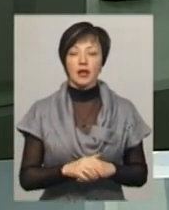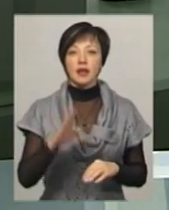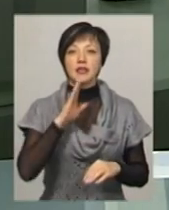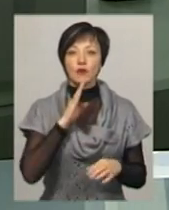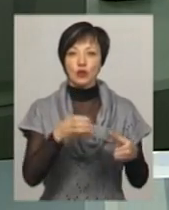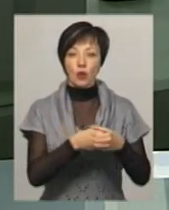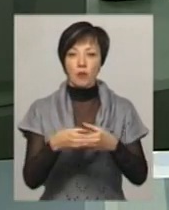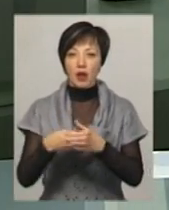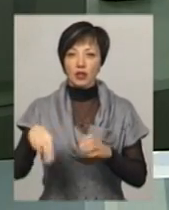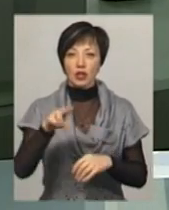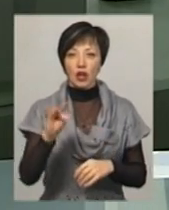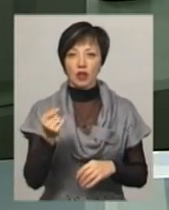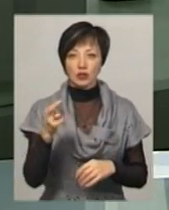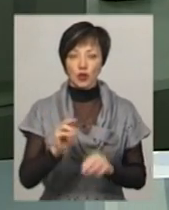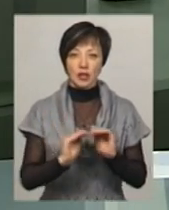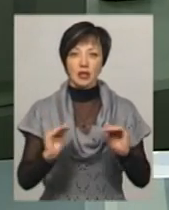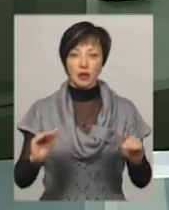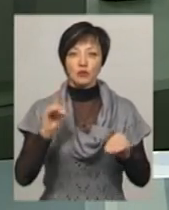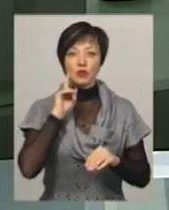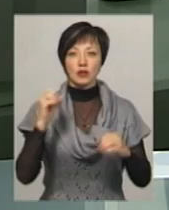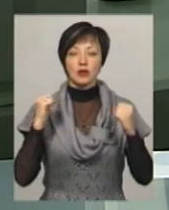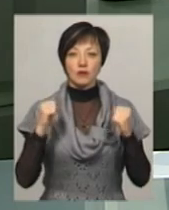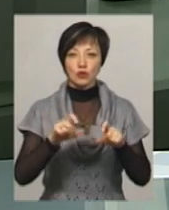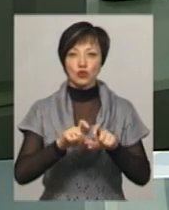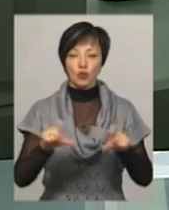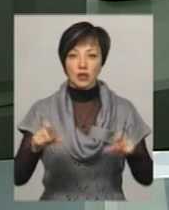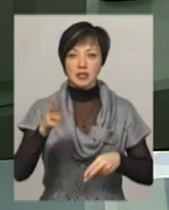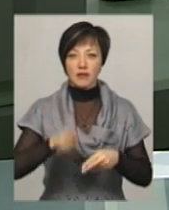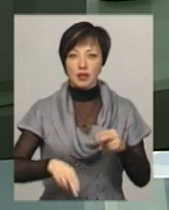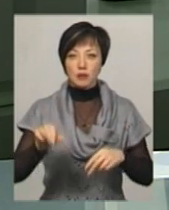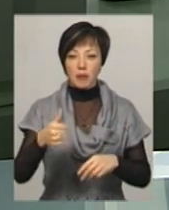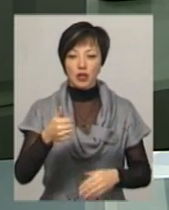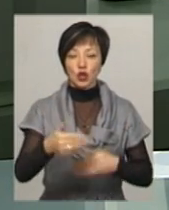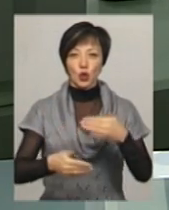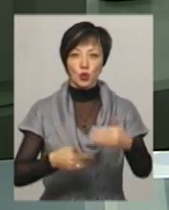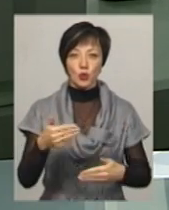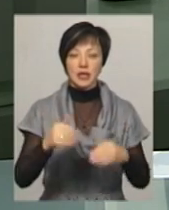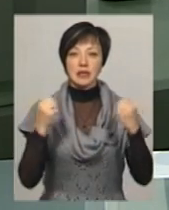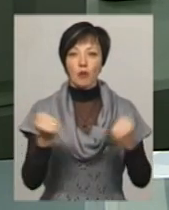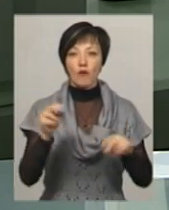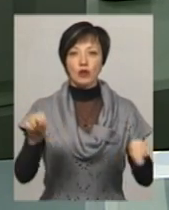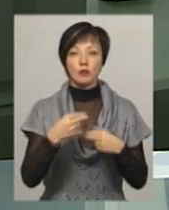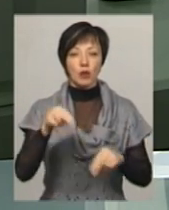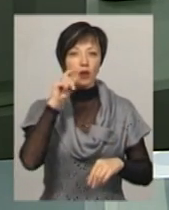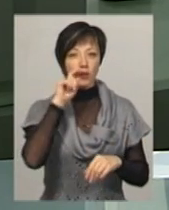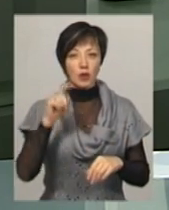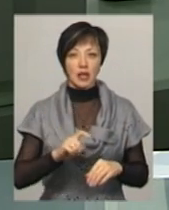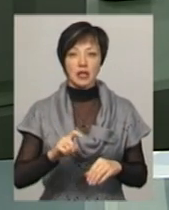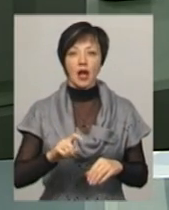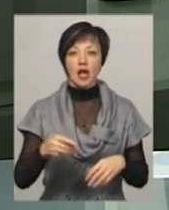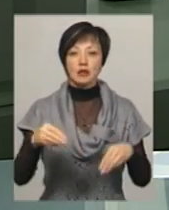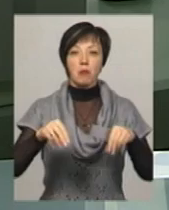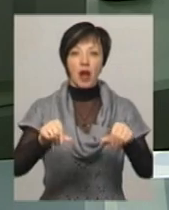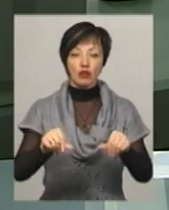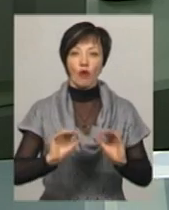Дівочі команди Деражнянської дитячо-юнацької спортивної школи завершили перший тур зимового чемпіонату України з пляжного